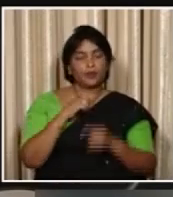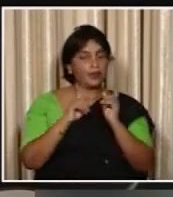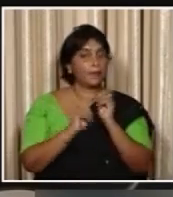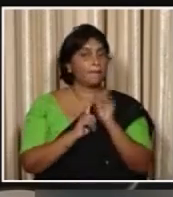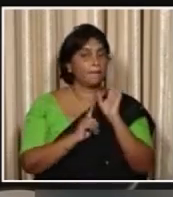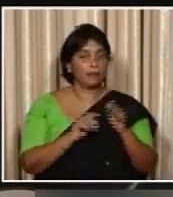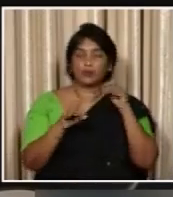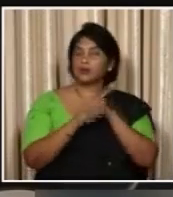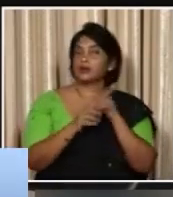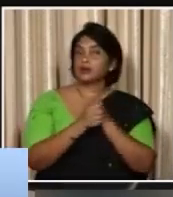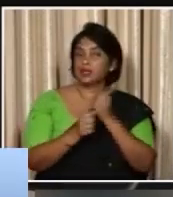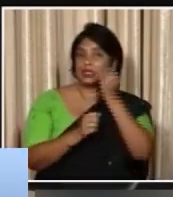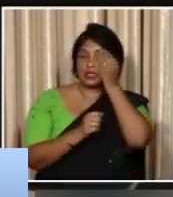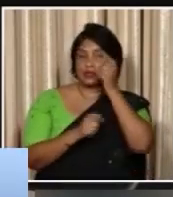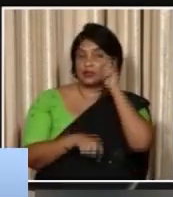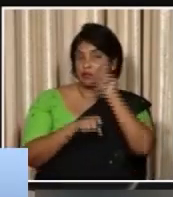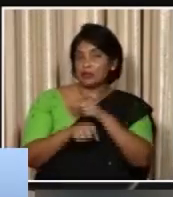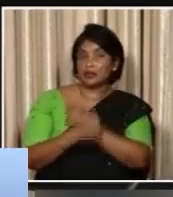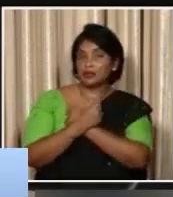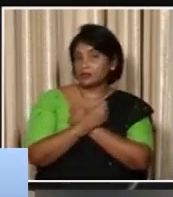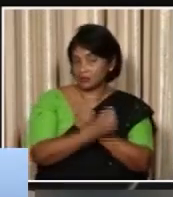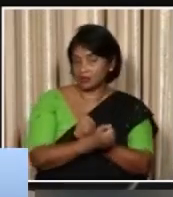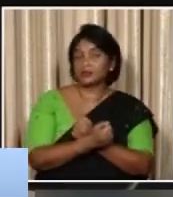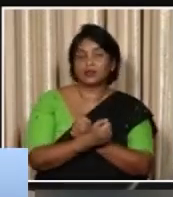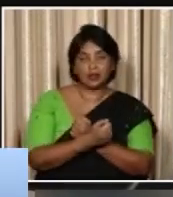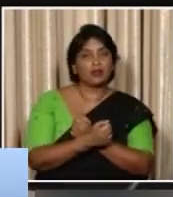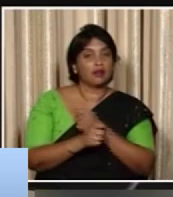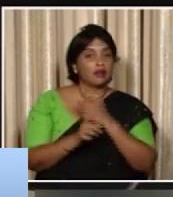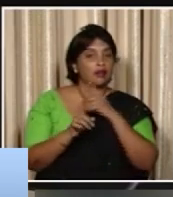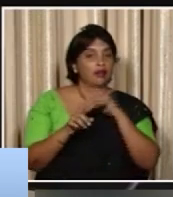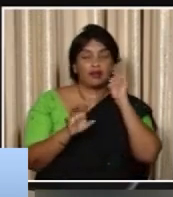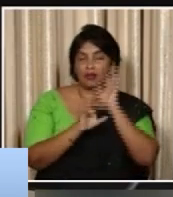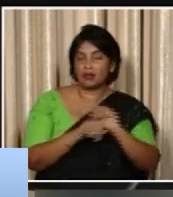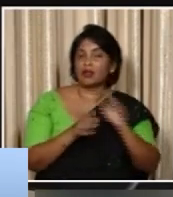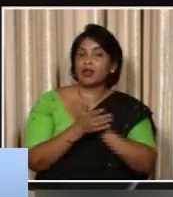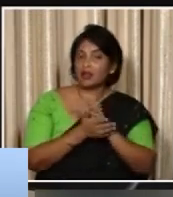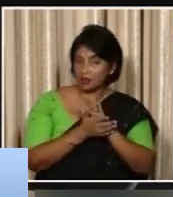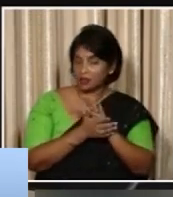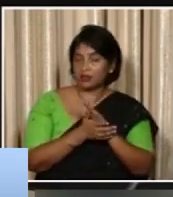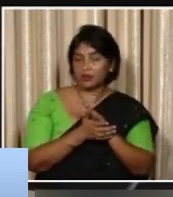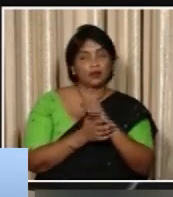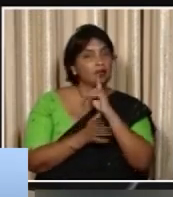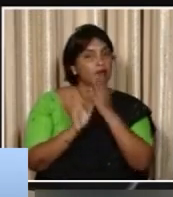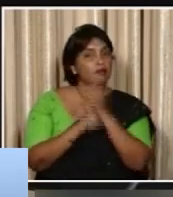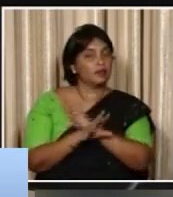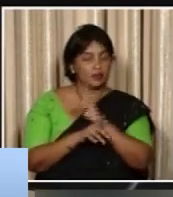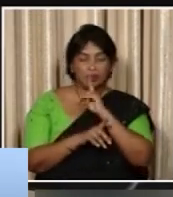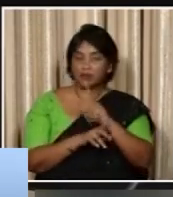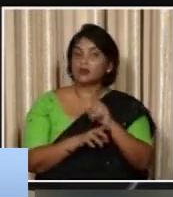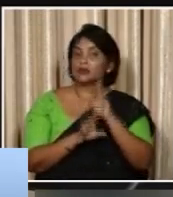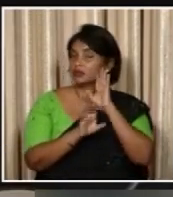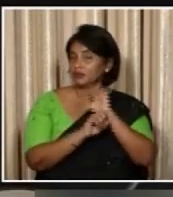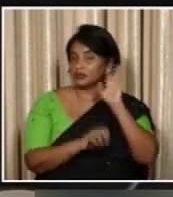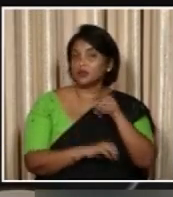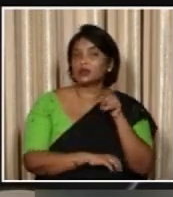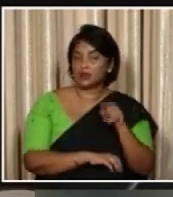පලස්තීනයේ රඳවාගෙන සිට ඊශ්‍රායල් ජාතිකයන්ගේ පවුල්වල සංවිධානයේ ප්‍රකාශක හයින් රූබන්ස්ටයින් පසුගියදා කර තිබූ ප්‍රකාශයෙන් කියා